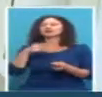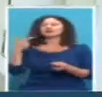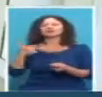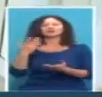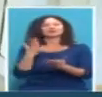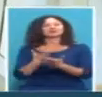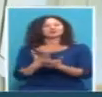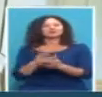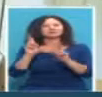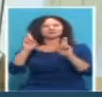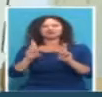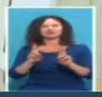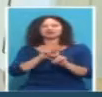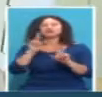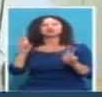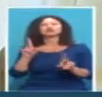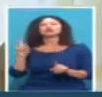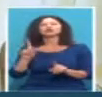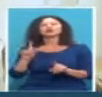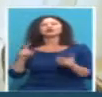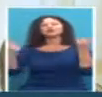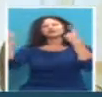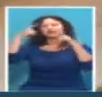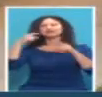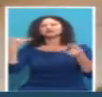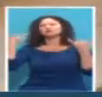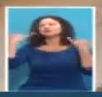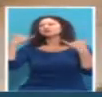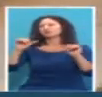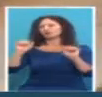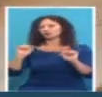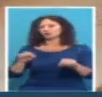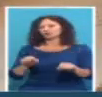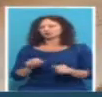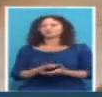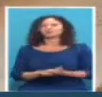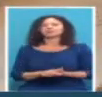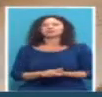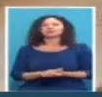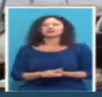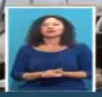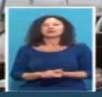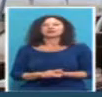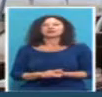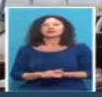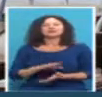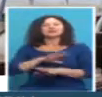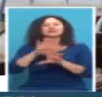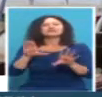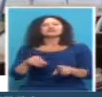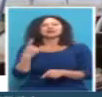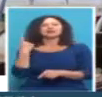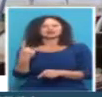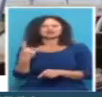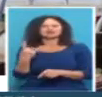одно негласное правило, что позволяет творить чудеса. Принцип у нас, значит, все за одного и